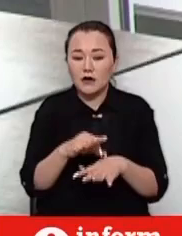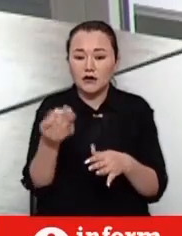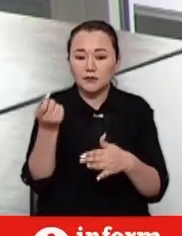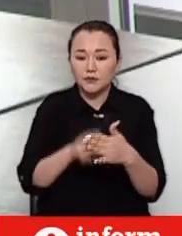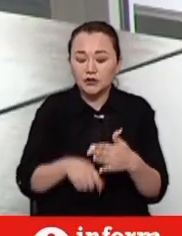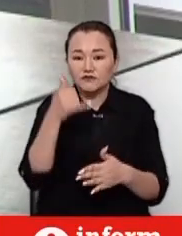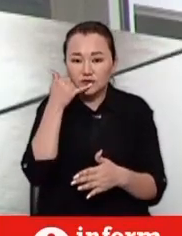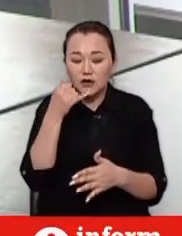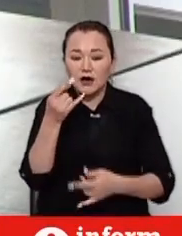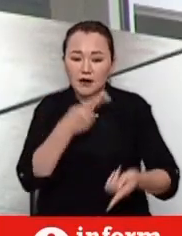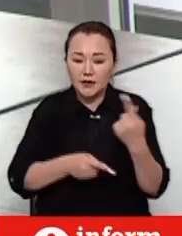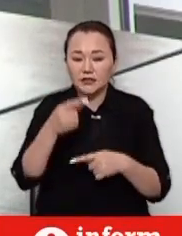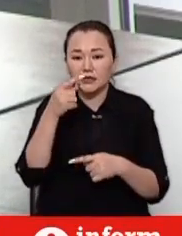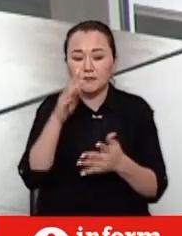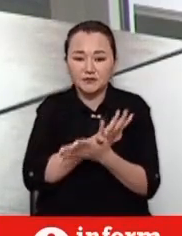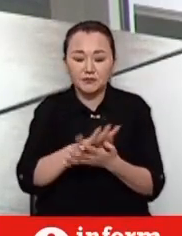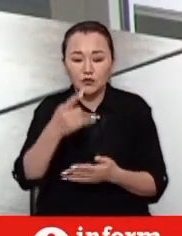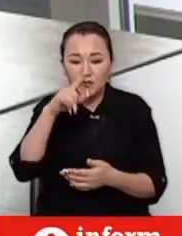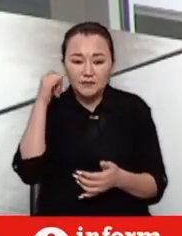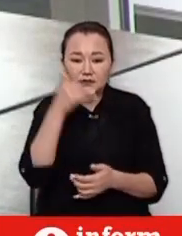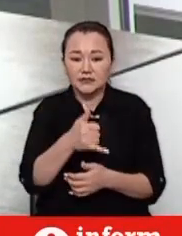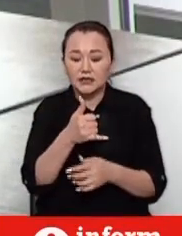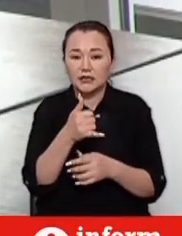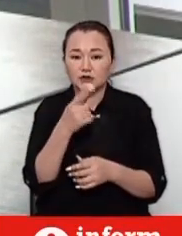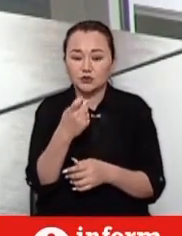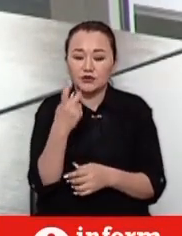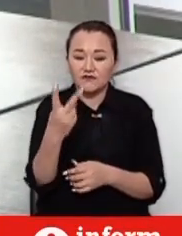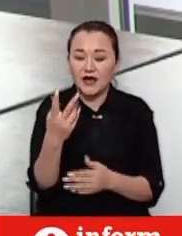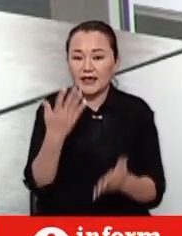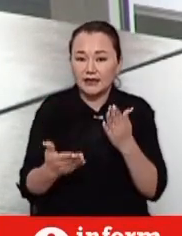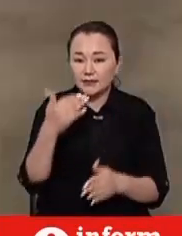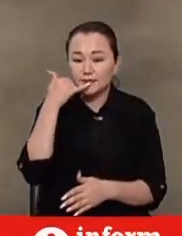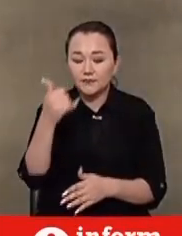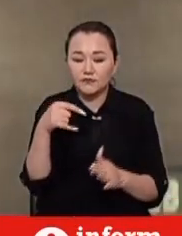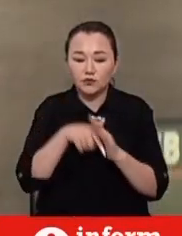и перезвоните на горячую линию банка или на телефон 102 органов внутренних дел.